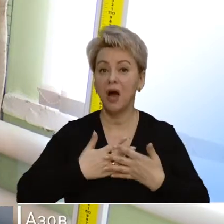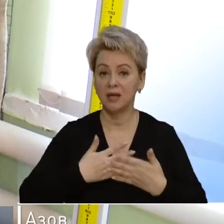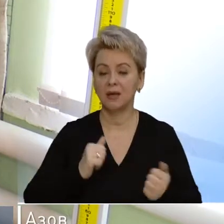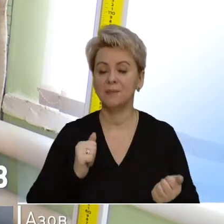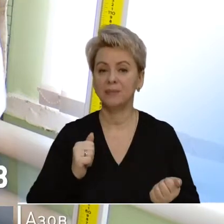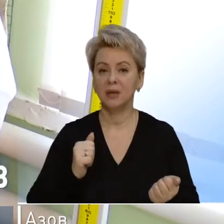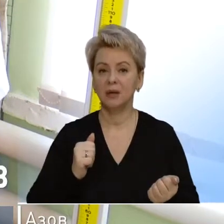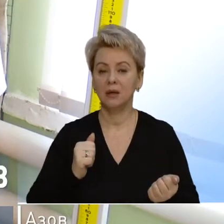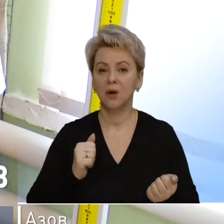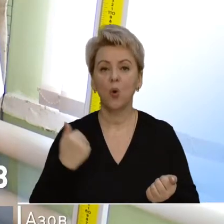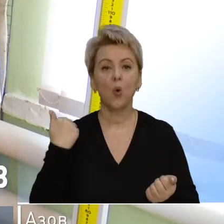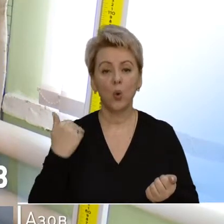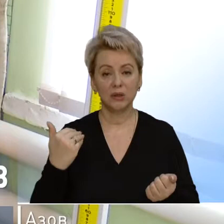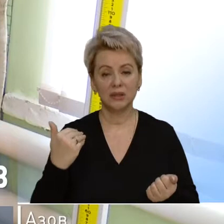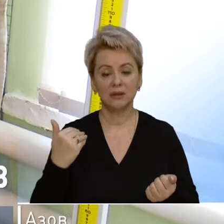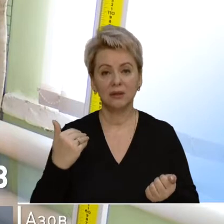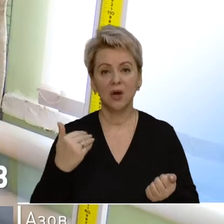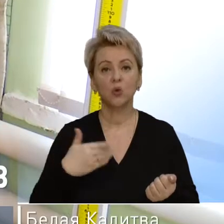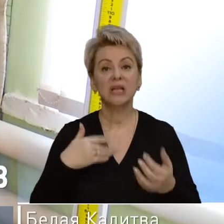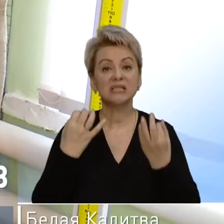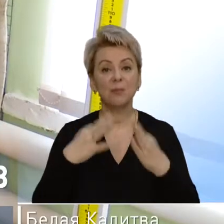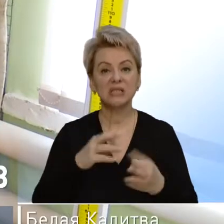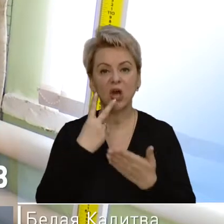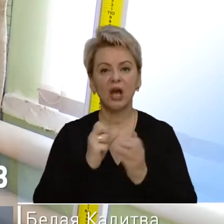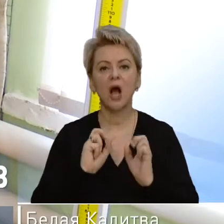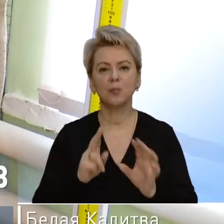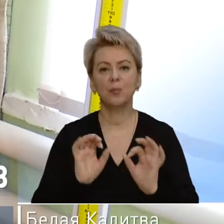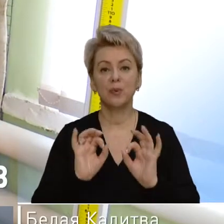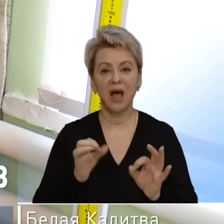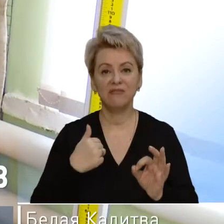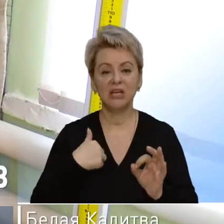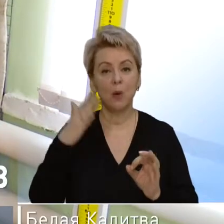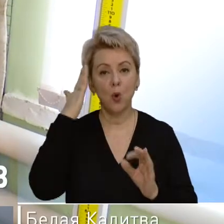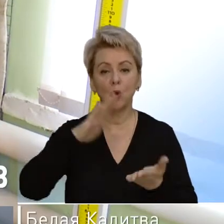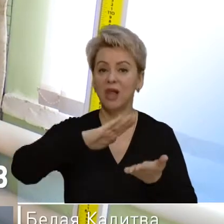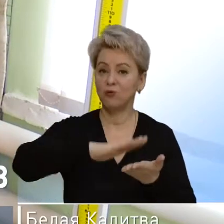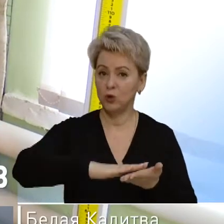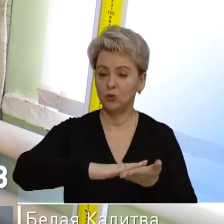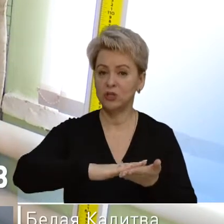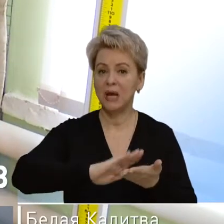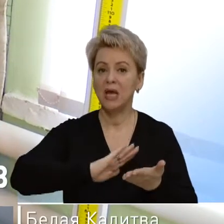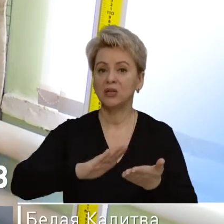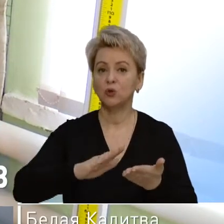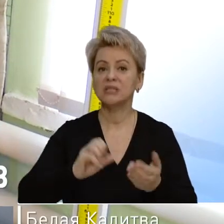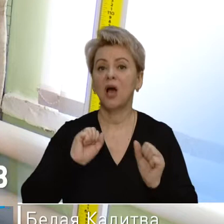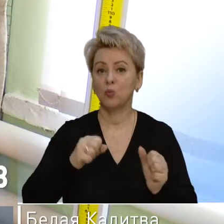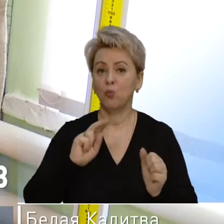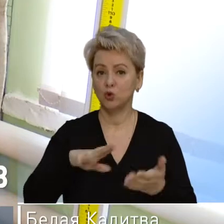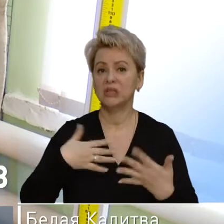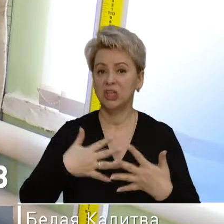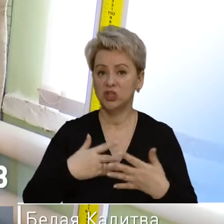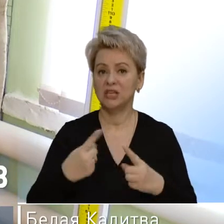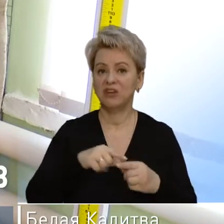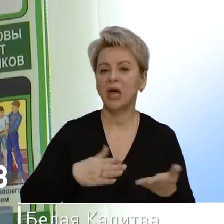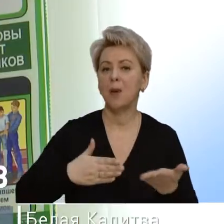вот, он нас позволяет увидеть, как правильно мы располагаем голову, не задохнется ли человек во время